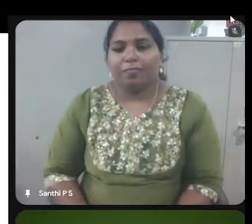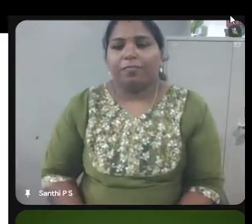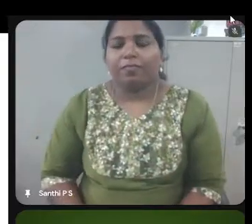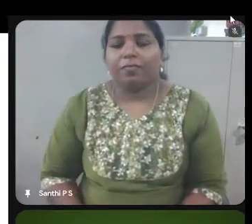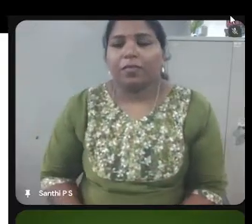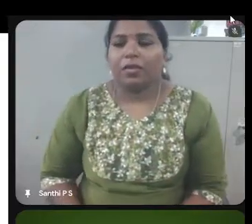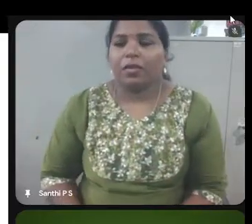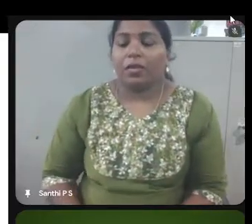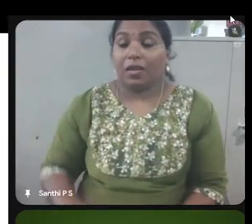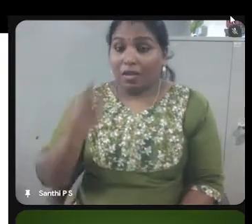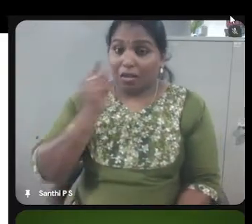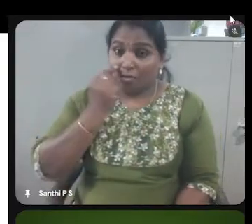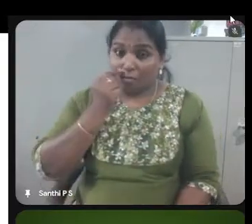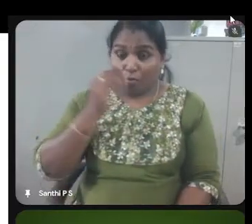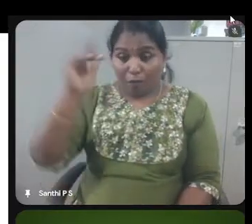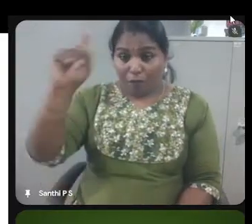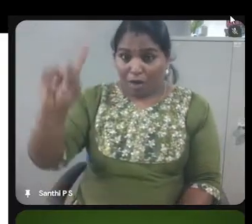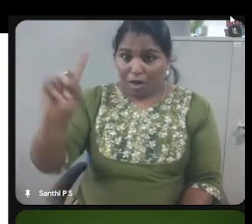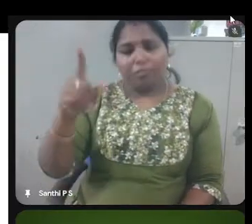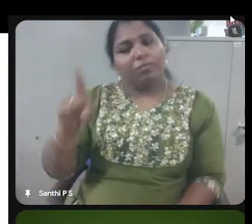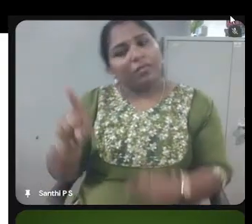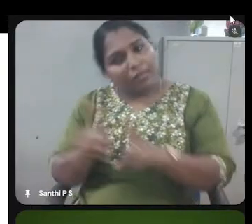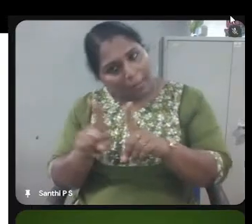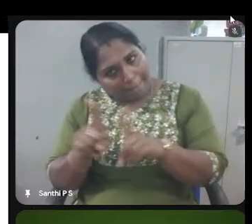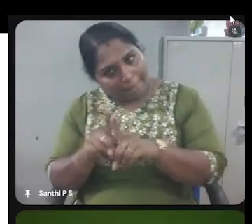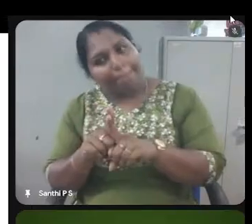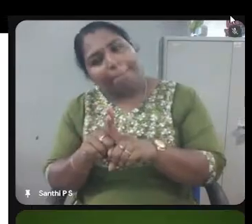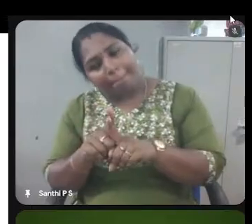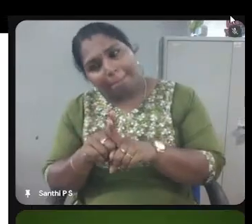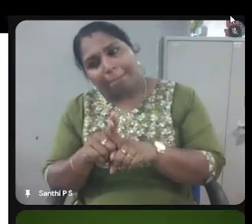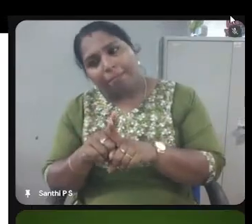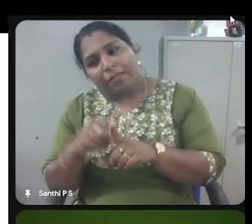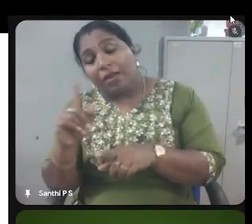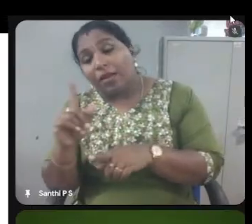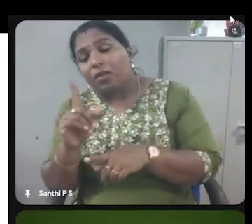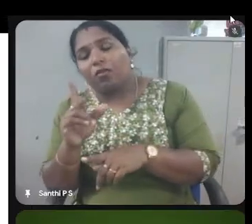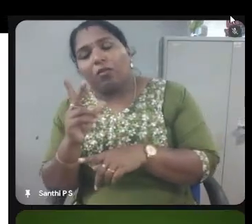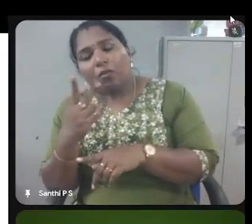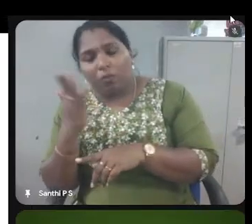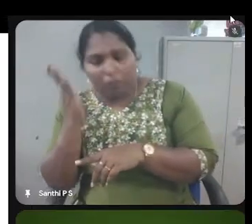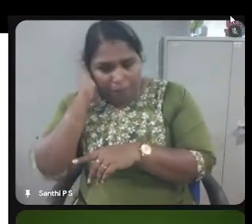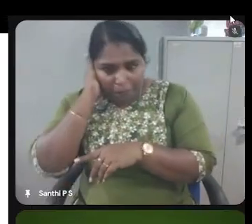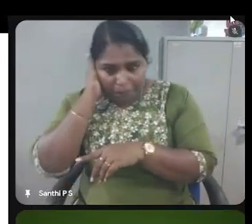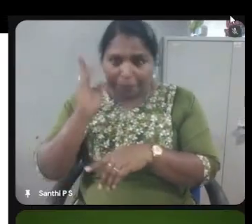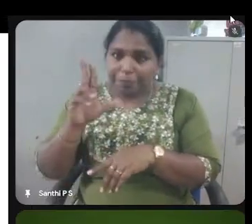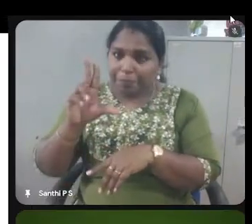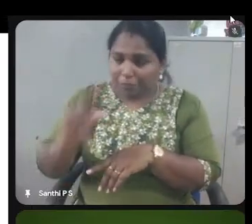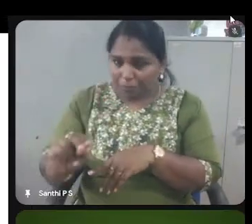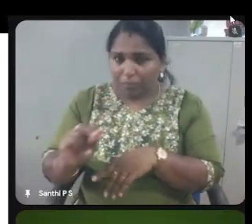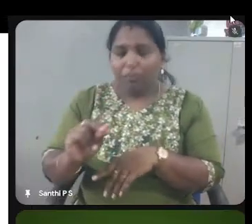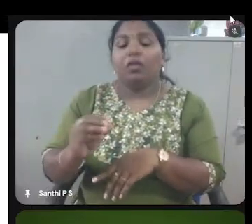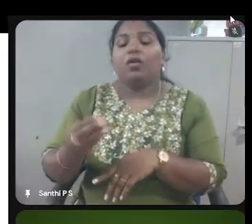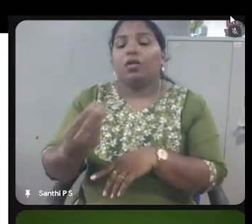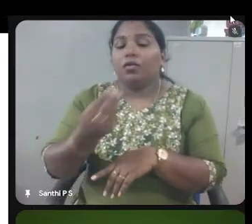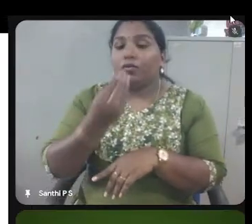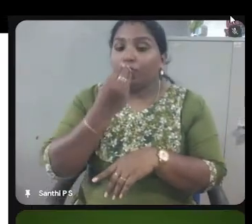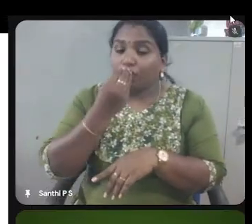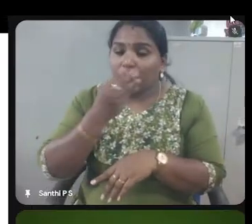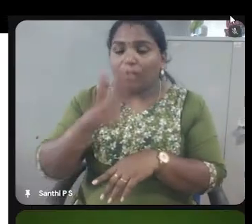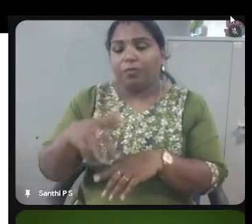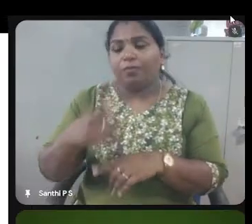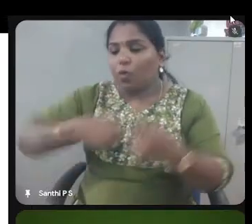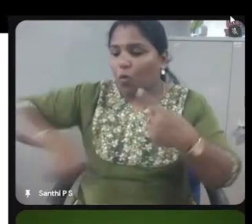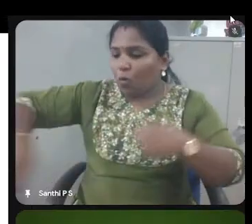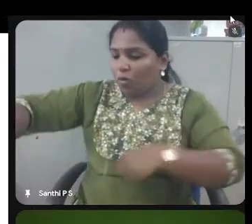മോൻ്റെ അങ്ങനെ തന്നെയായിരുന്നു. അപ്പം മോൻ്റെ ഞാൻ പറഞ്ഞു നോ ഫോൺ, ഡൈനിങ് ടേബിളിൽ വന്നിരിക്കുക, എല്ലാവരും